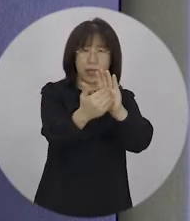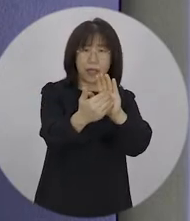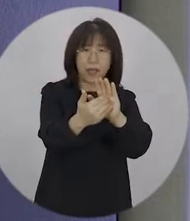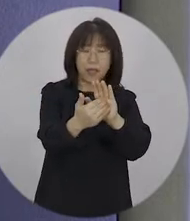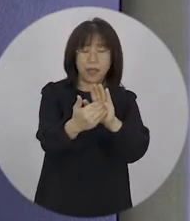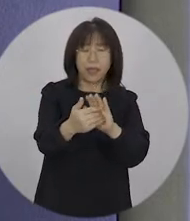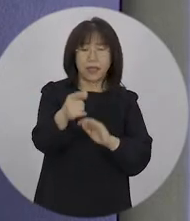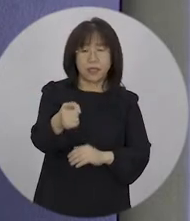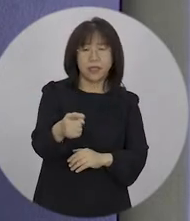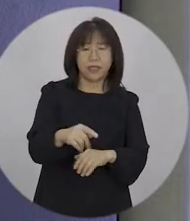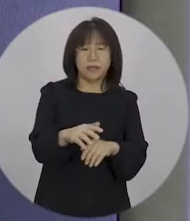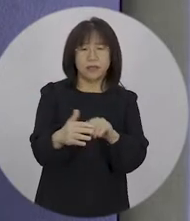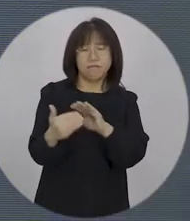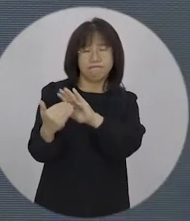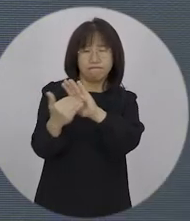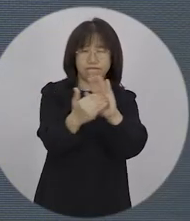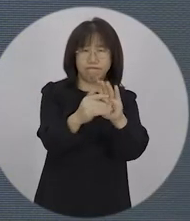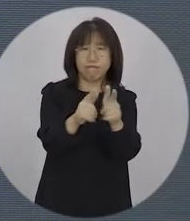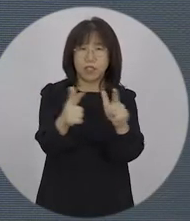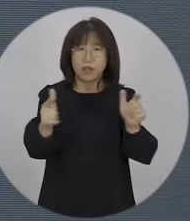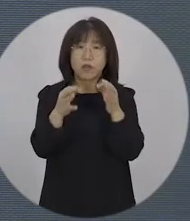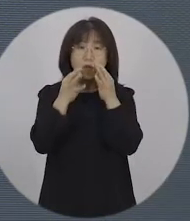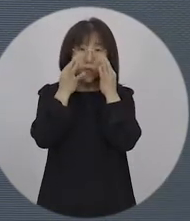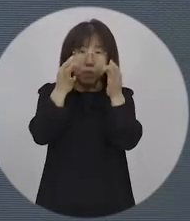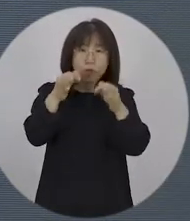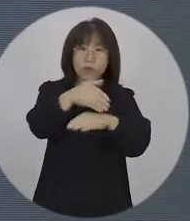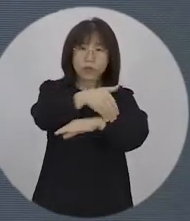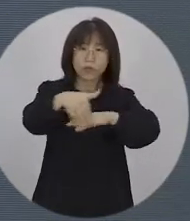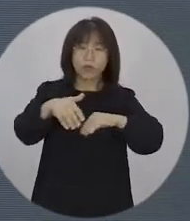대한 단속과 계도를 지속적으로 시행하고 있으며